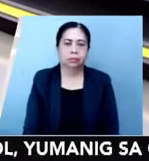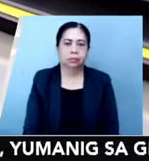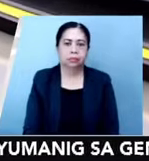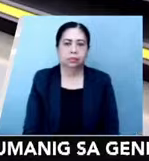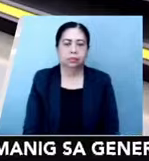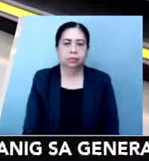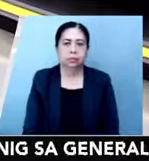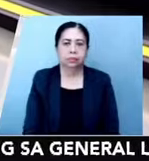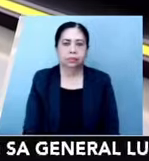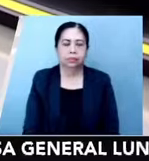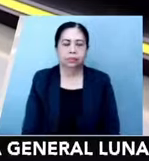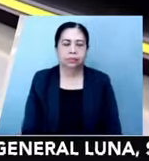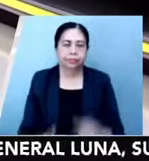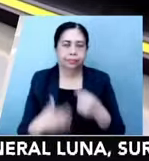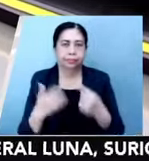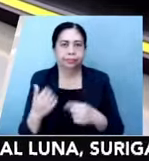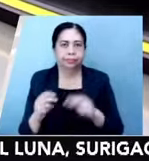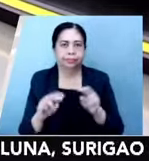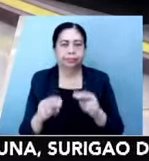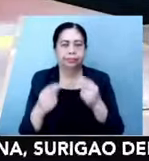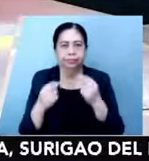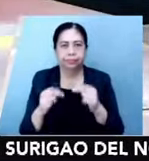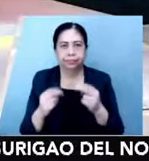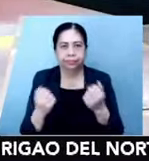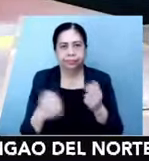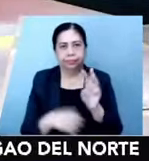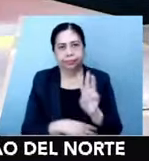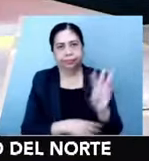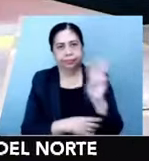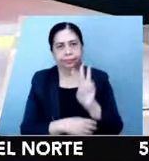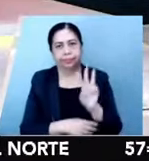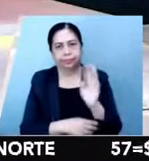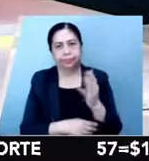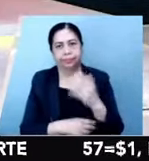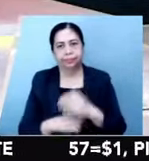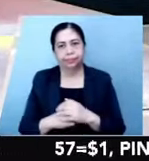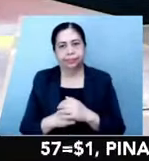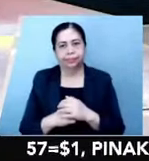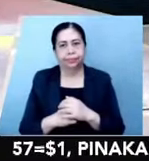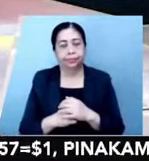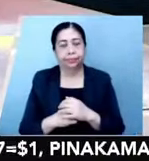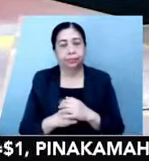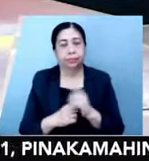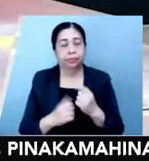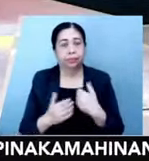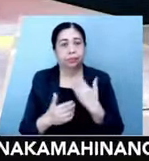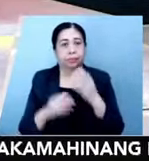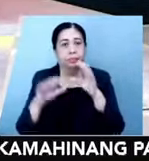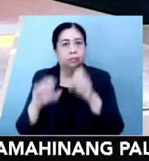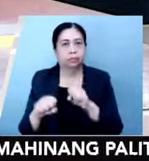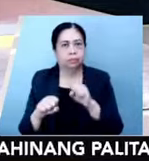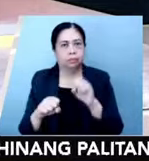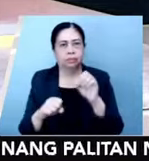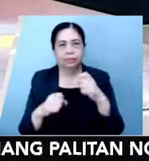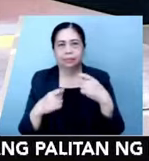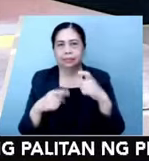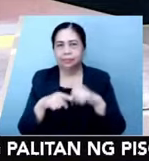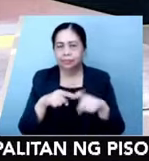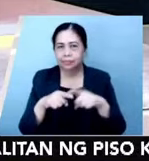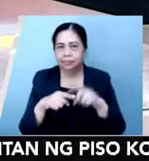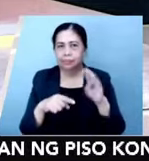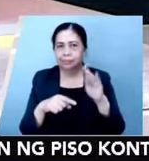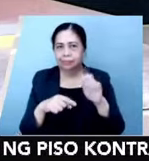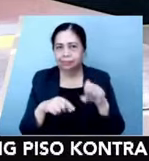Darito ang mga binabantay natin balita ngayong Miyerkules. Ang panghuli sa mga e-bike, e-trike at iba pang katulad